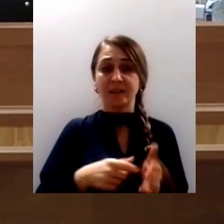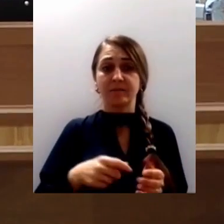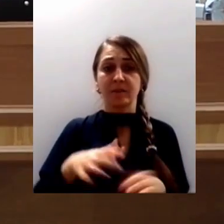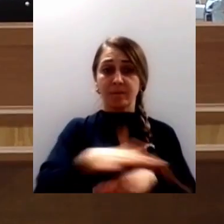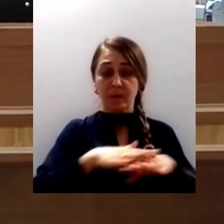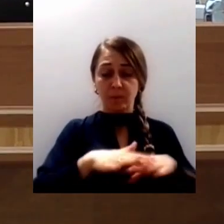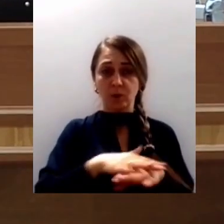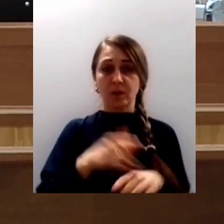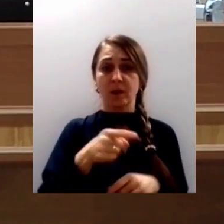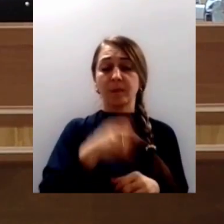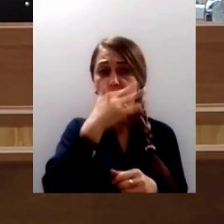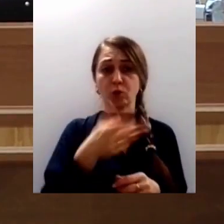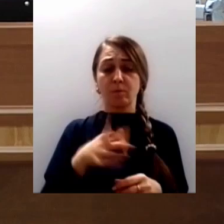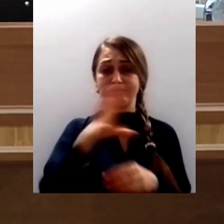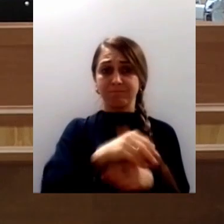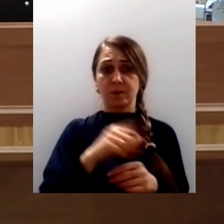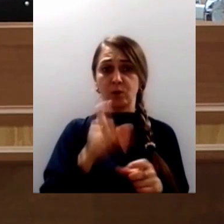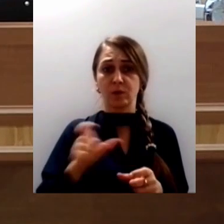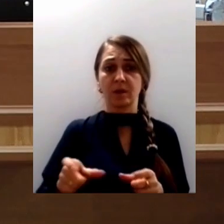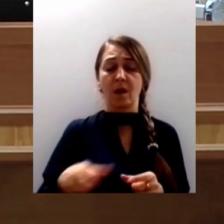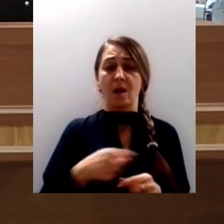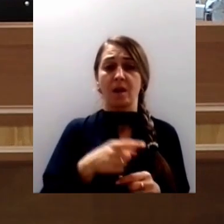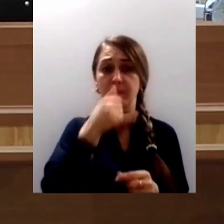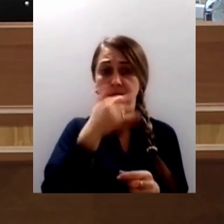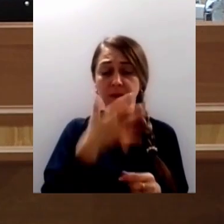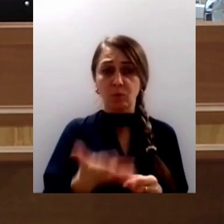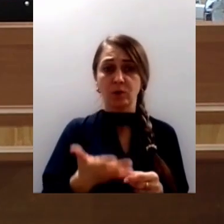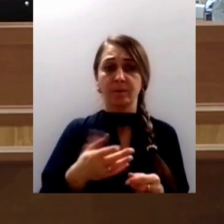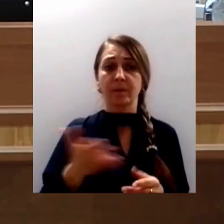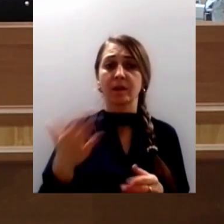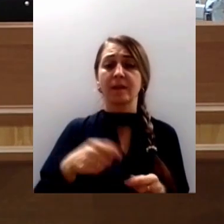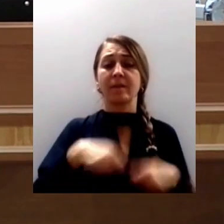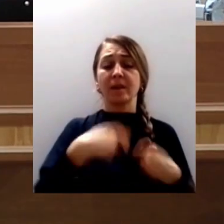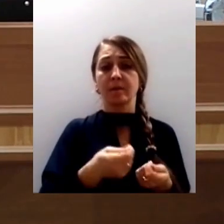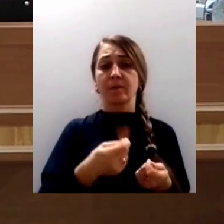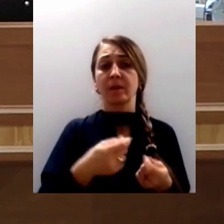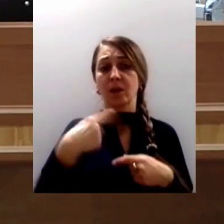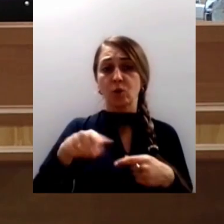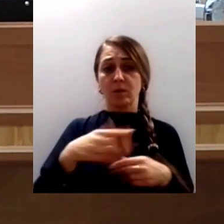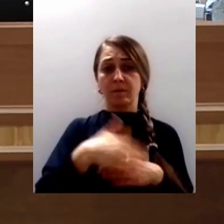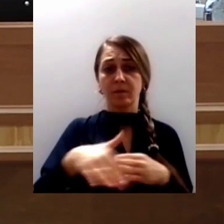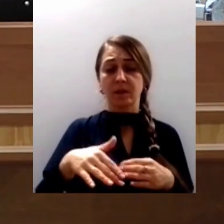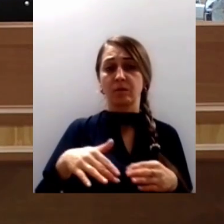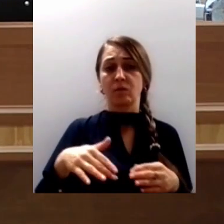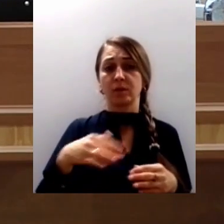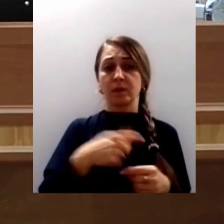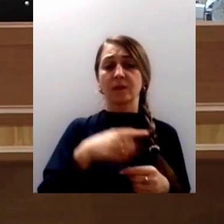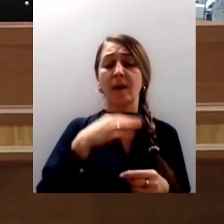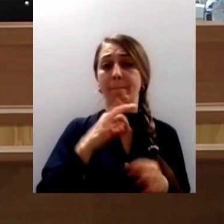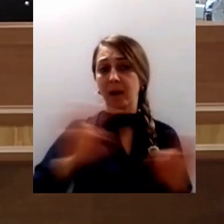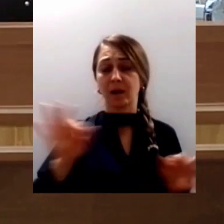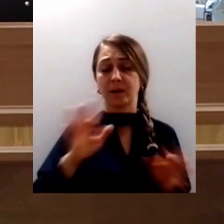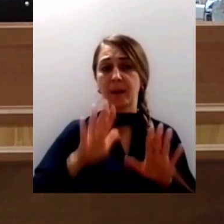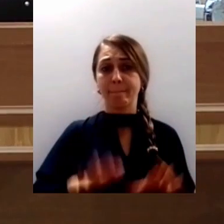інше приміщення, якщо місто так вирішує, давайте віддамо так Кемпінське, наприклад, прекрасне місце, там хватить там більше 1200, або